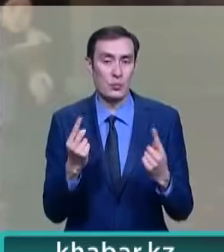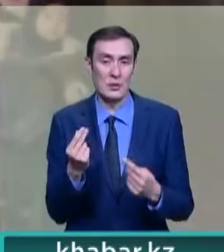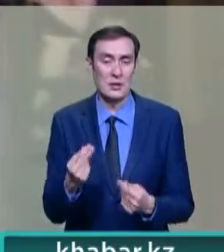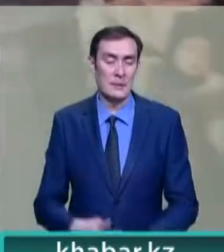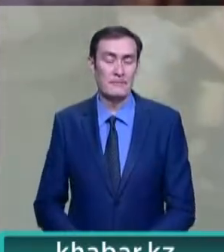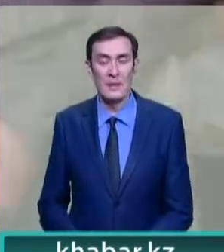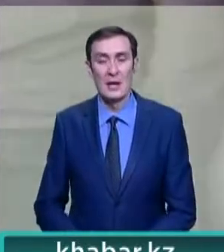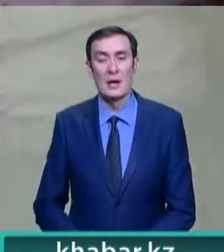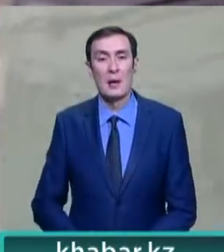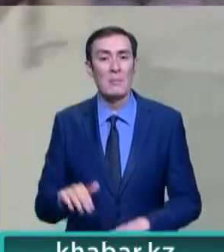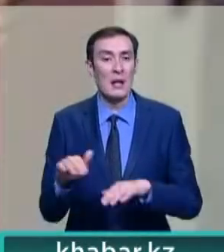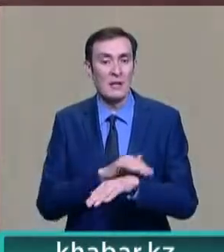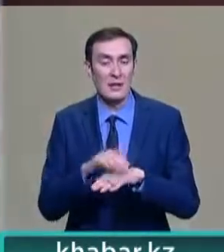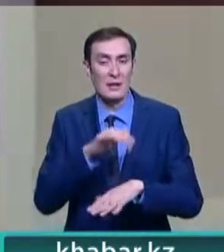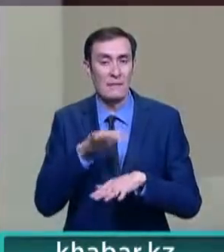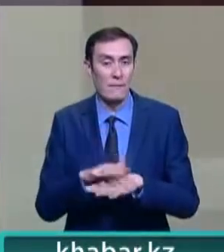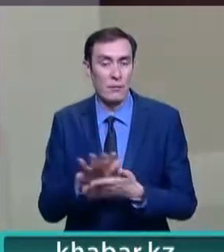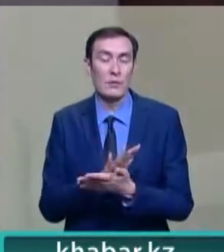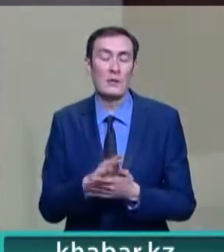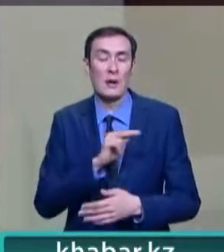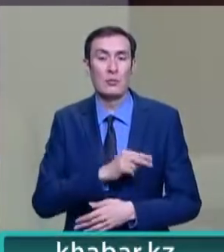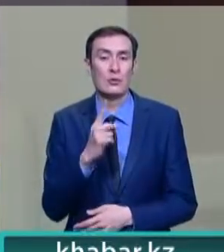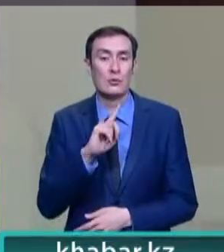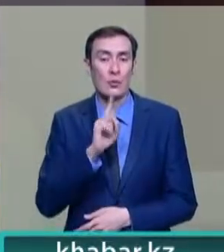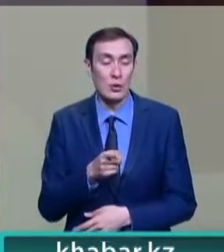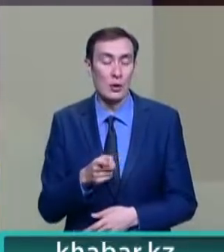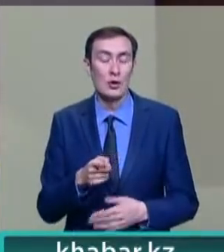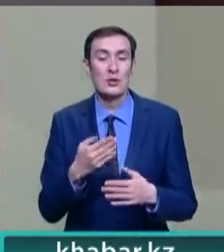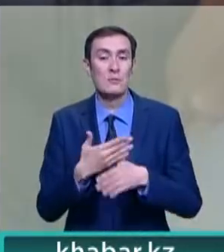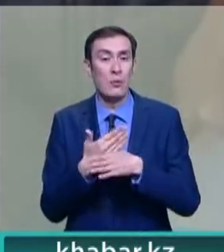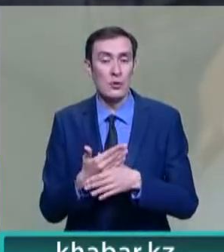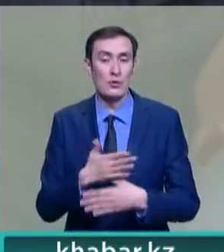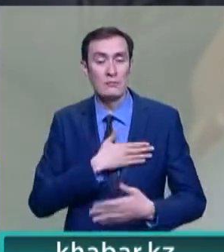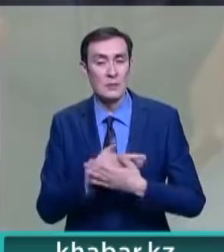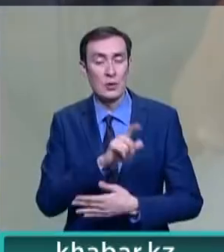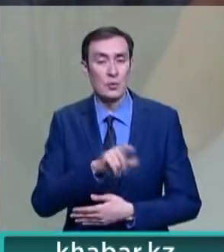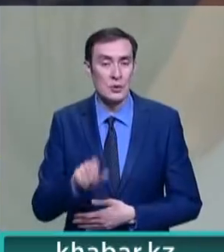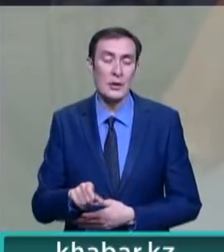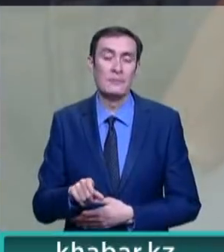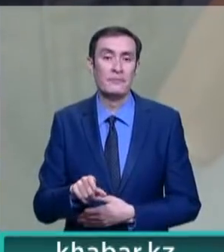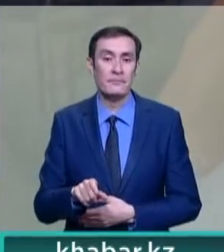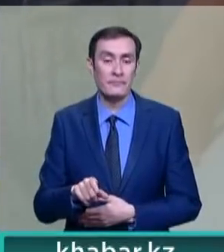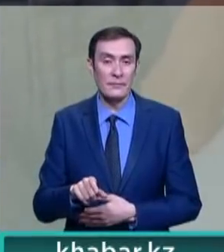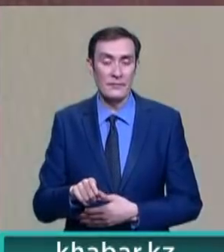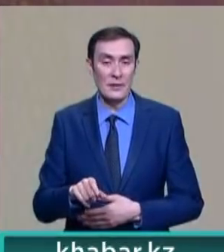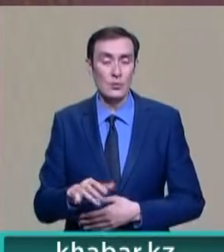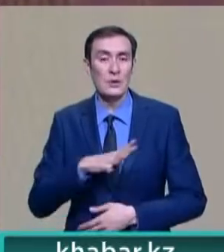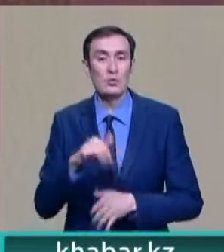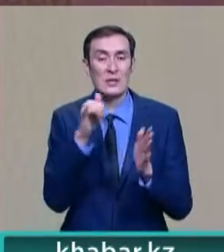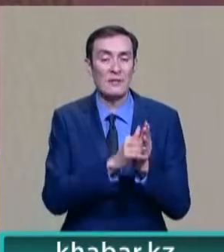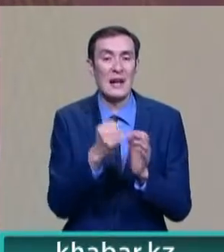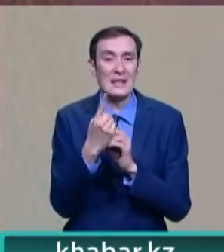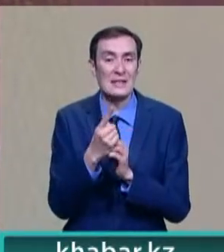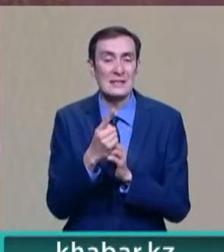сумма. Благотворительный фонд функционирует чуть больше года. На сегодняшний день при помощи неравнодушных казахстанцев киберпротезы установили